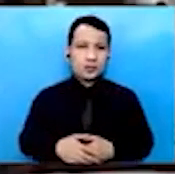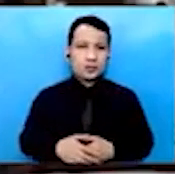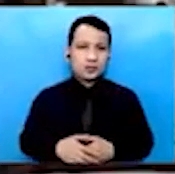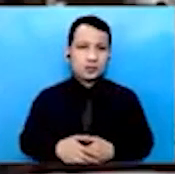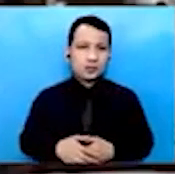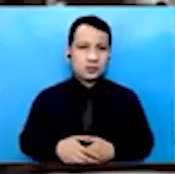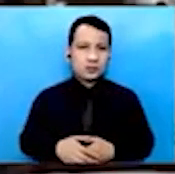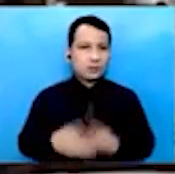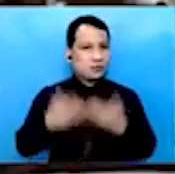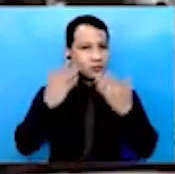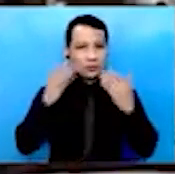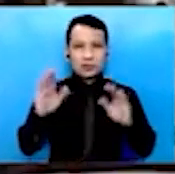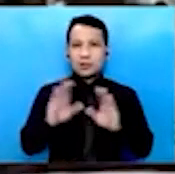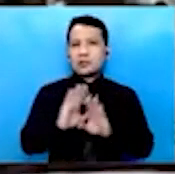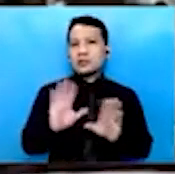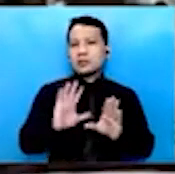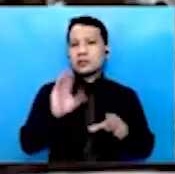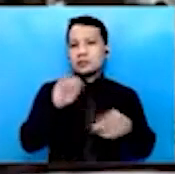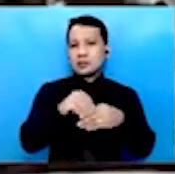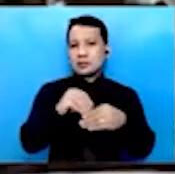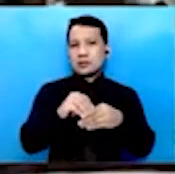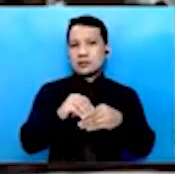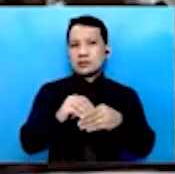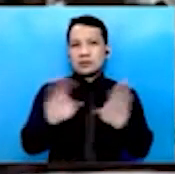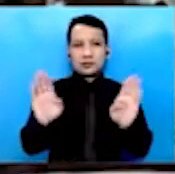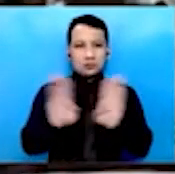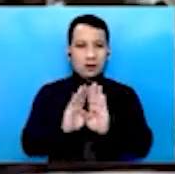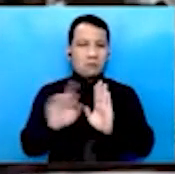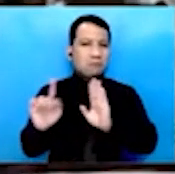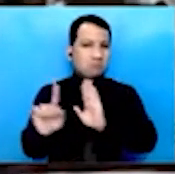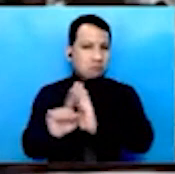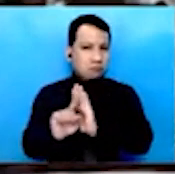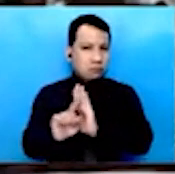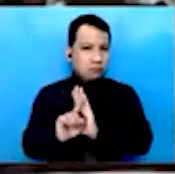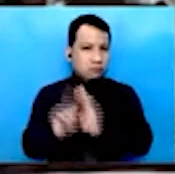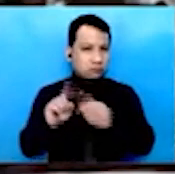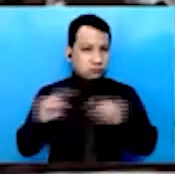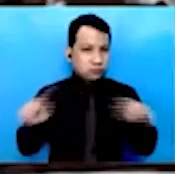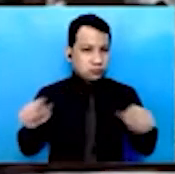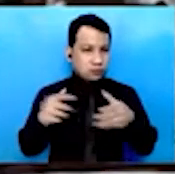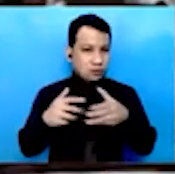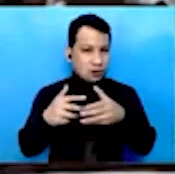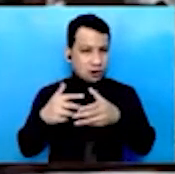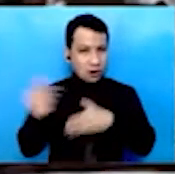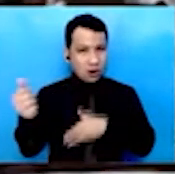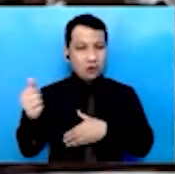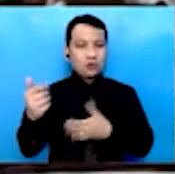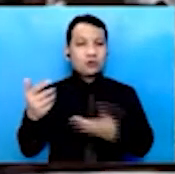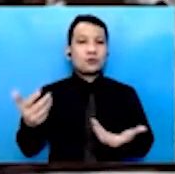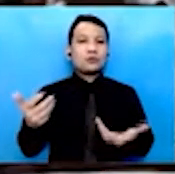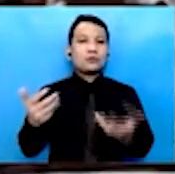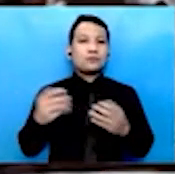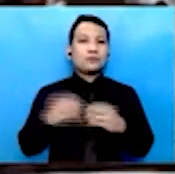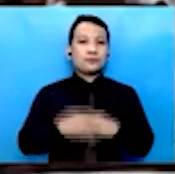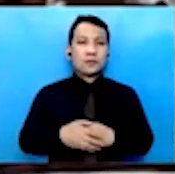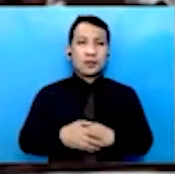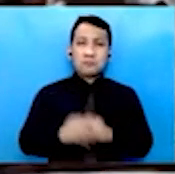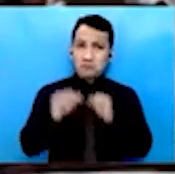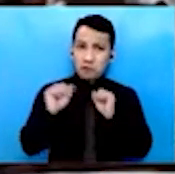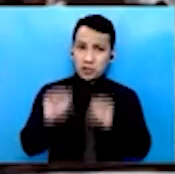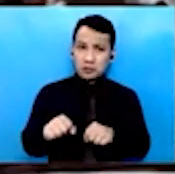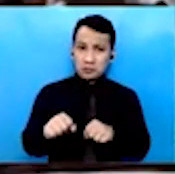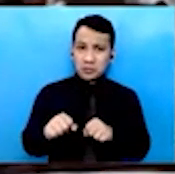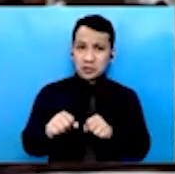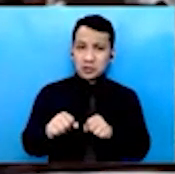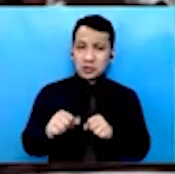mall, no? Kasi indoor yan, no? Medyo, pero yung mga sabihin nating outdoor siguro, medyo para